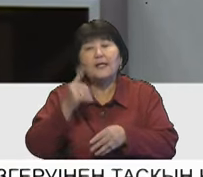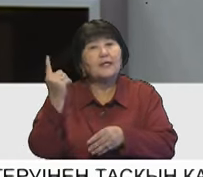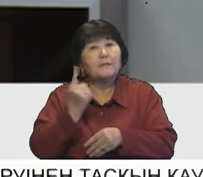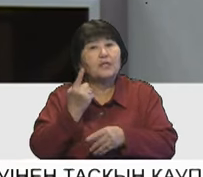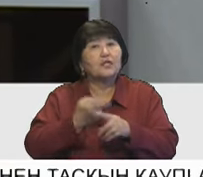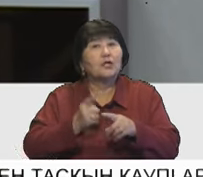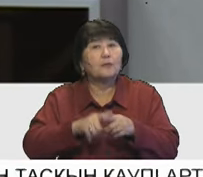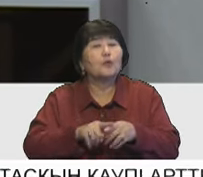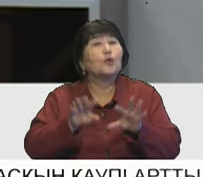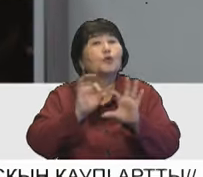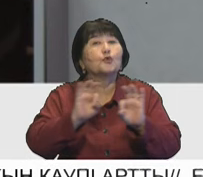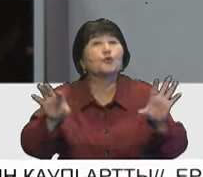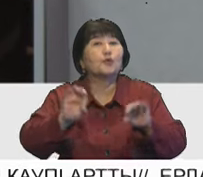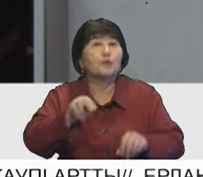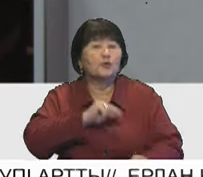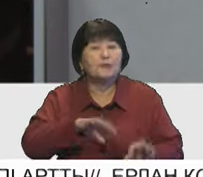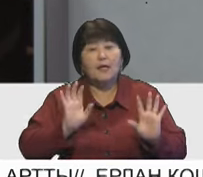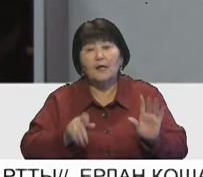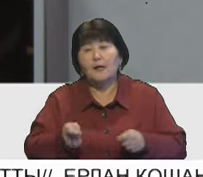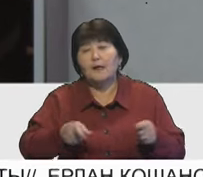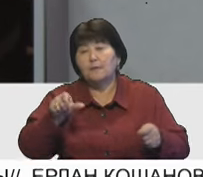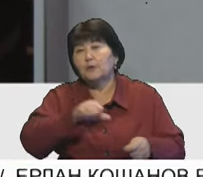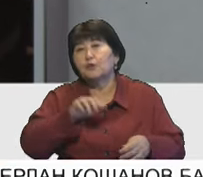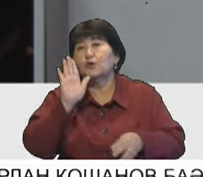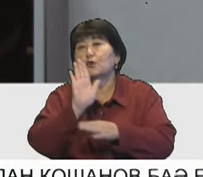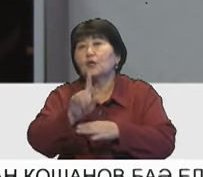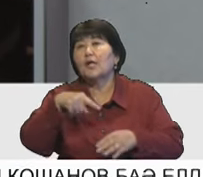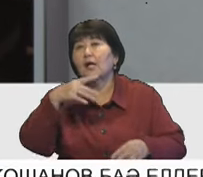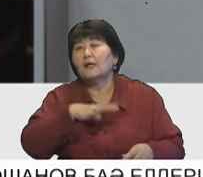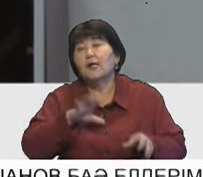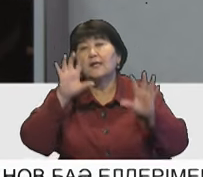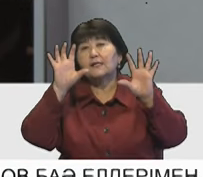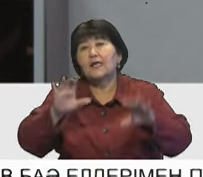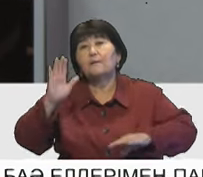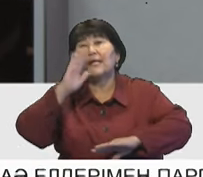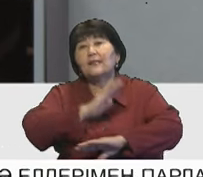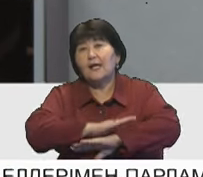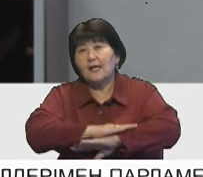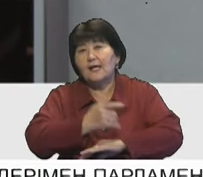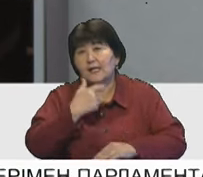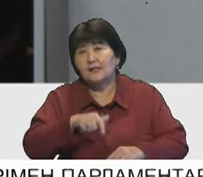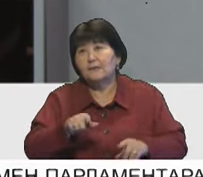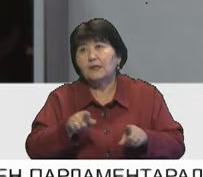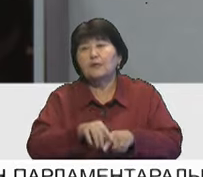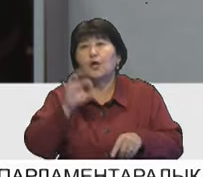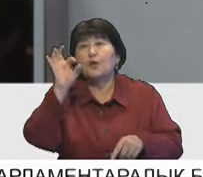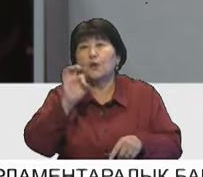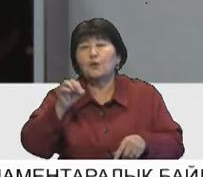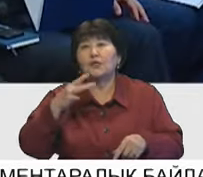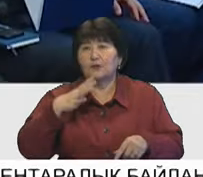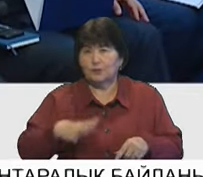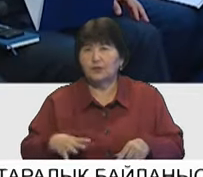ол түсіндірме жұмыстар. Президентіміз өзінің жолдауында айтып кетті ғой. Заң мен тәртіп. Нөлдік төзімділік болу керек